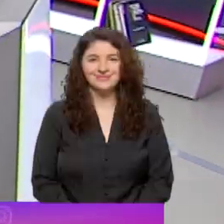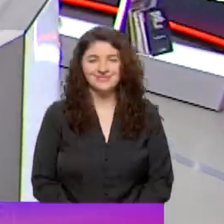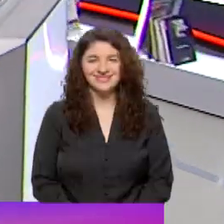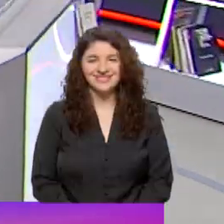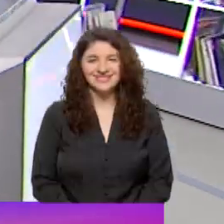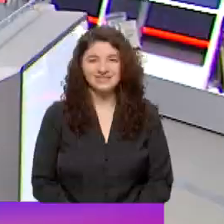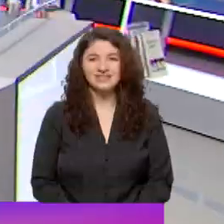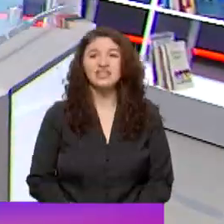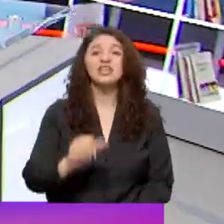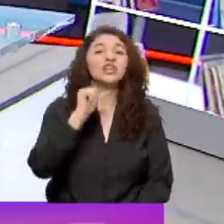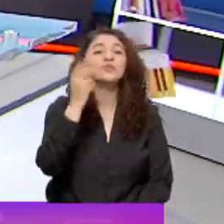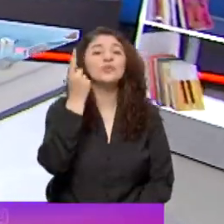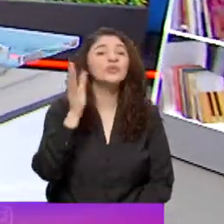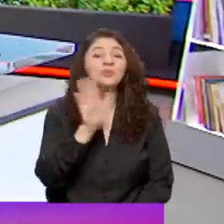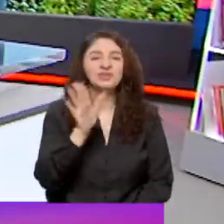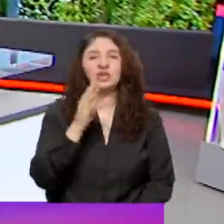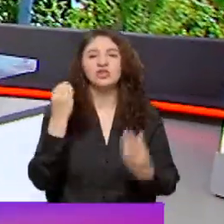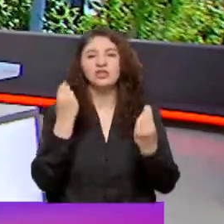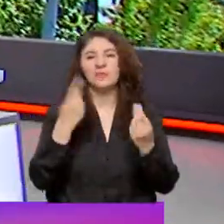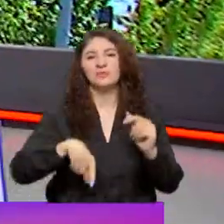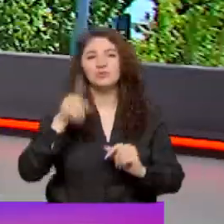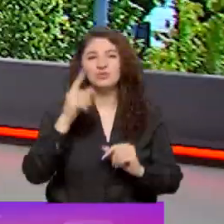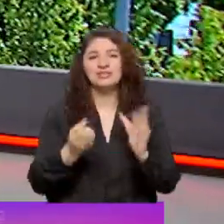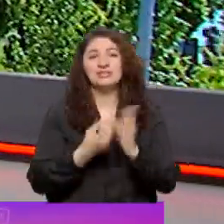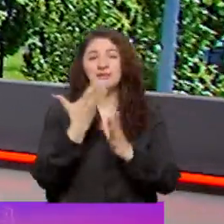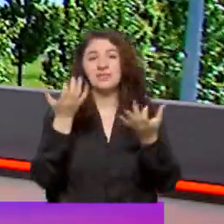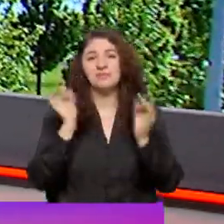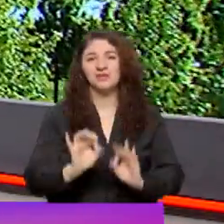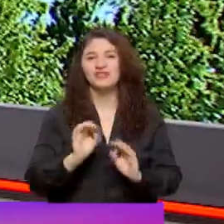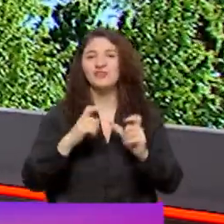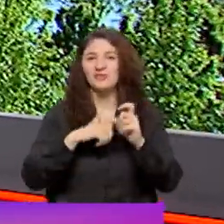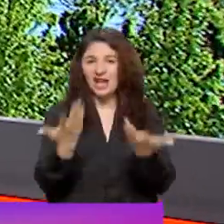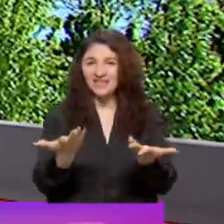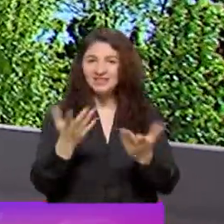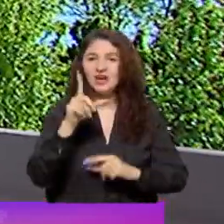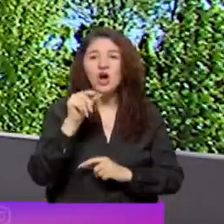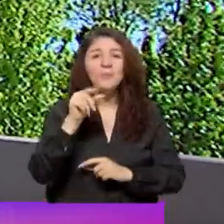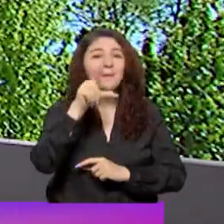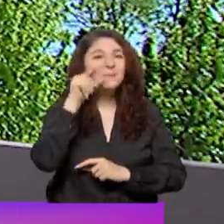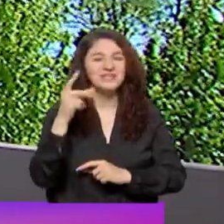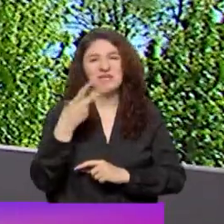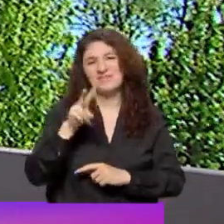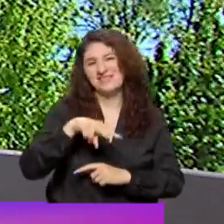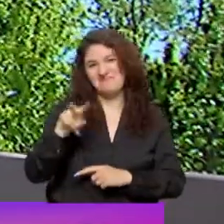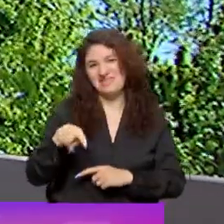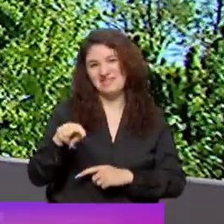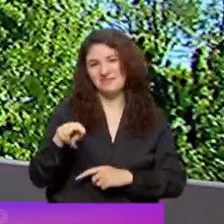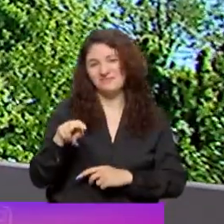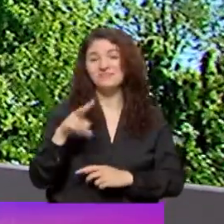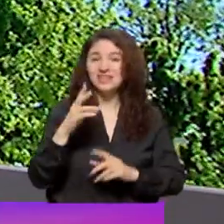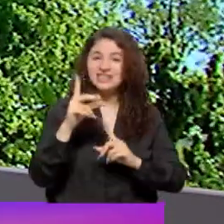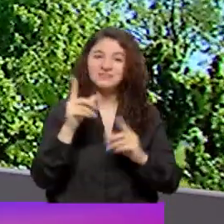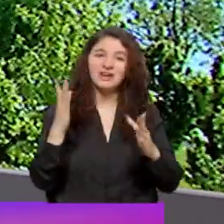ama hiç kimse unutmasın güzel bir gün sabahtan başlar Günaydın 11 Mayıs 2022